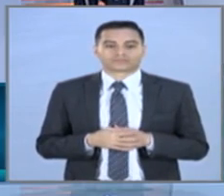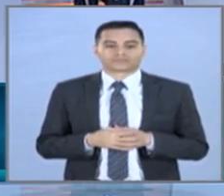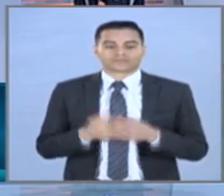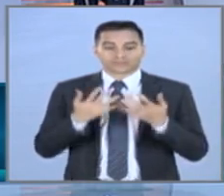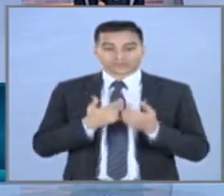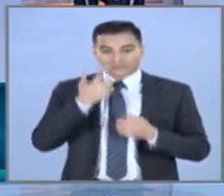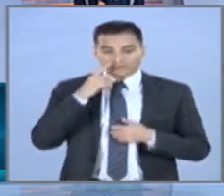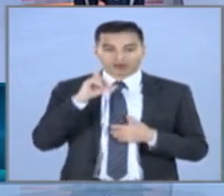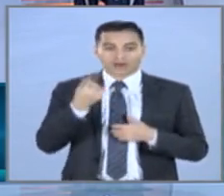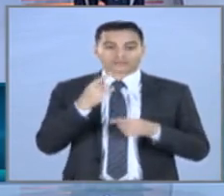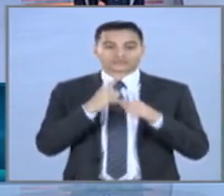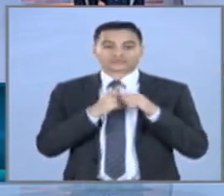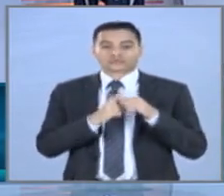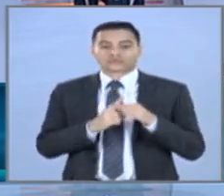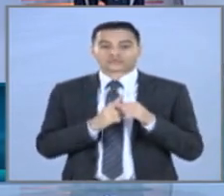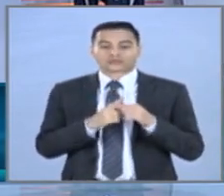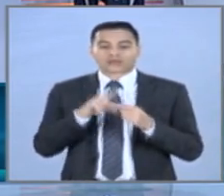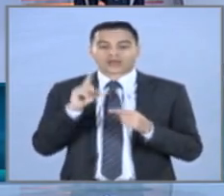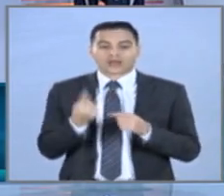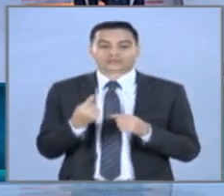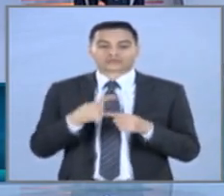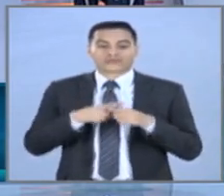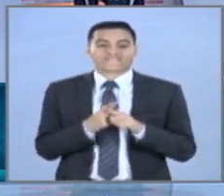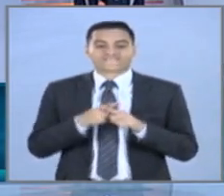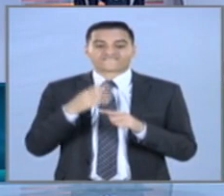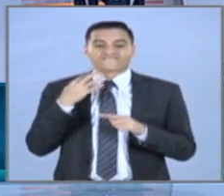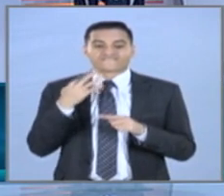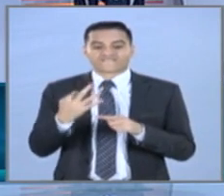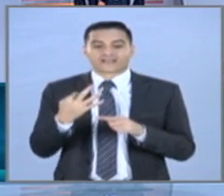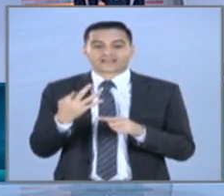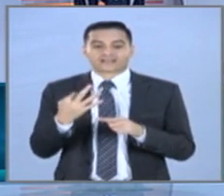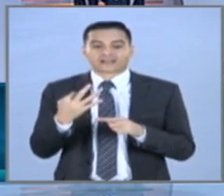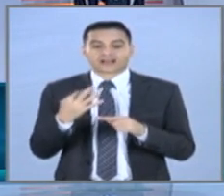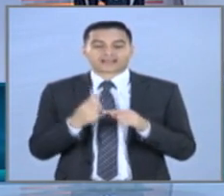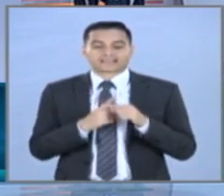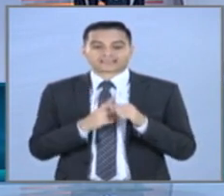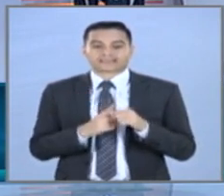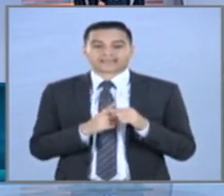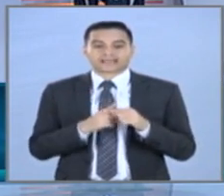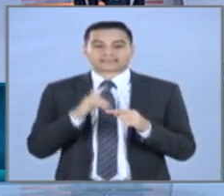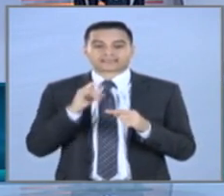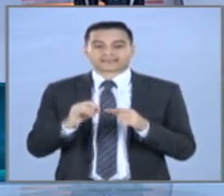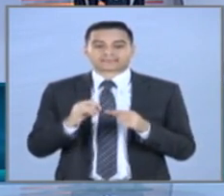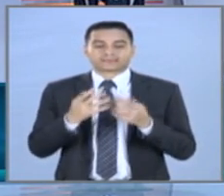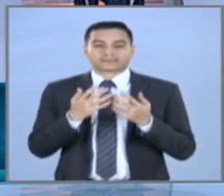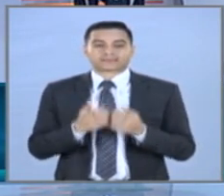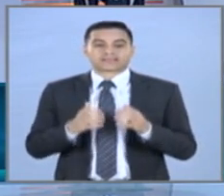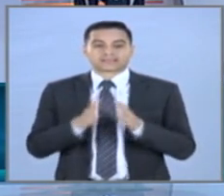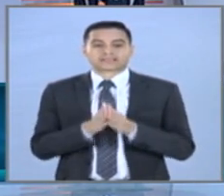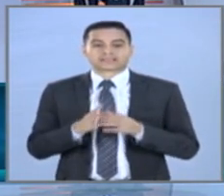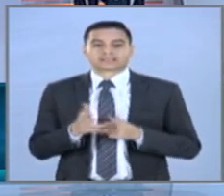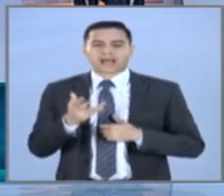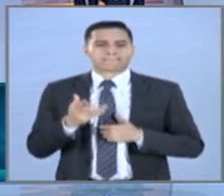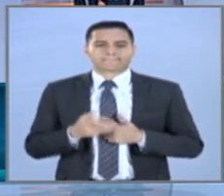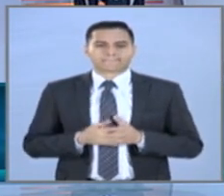حل المسألة الآتية: 15 زائد 15 في 3 زائد